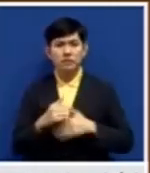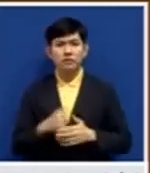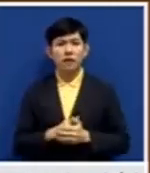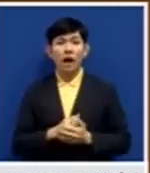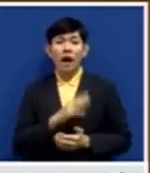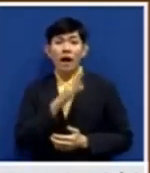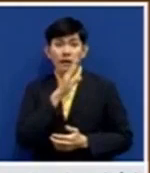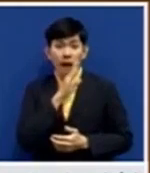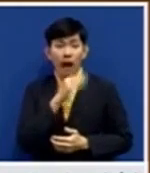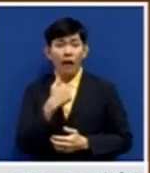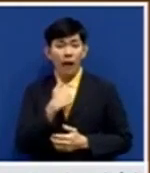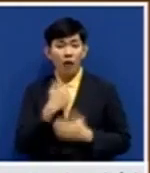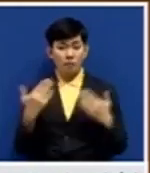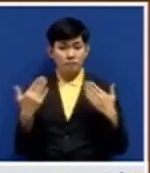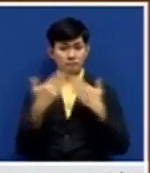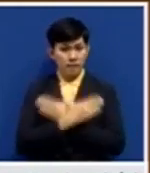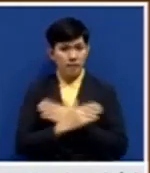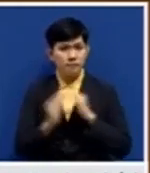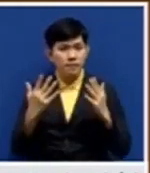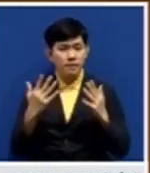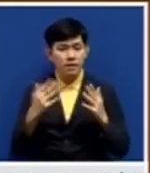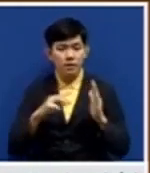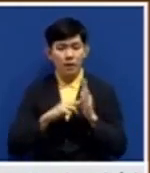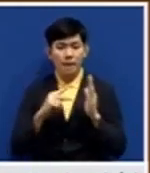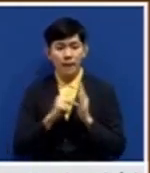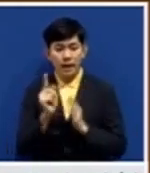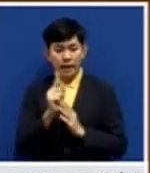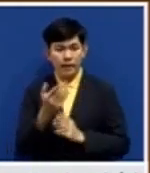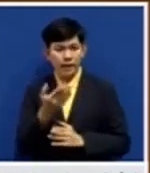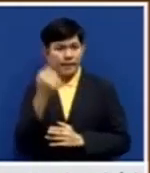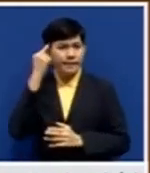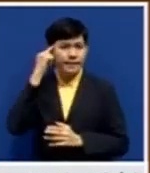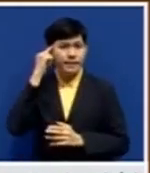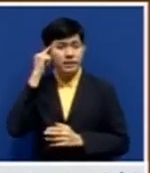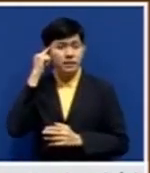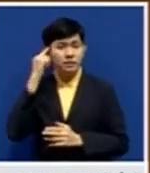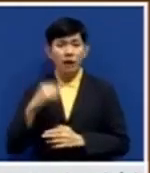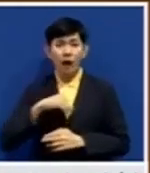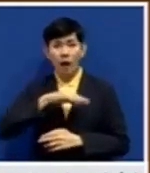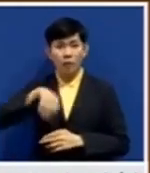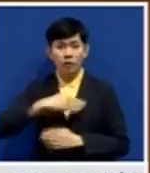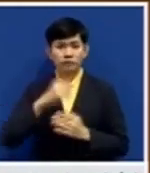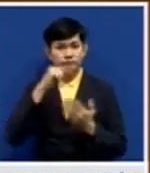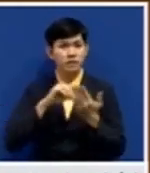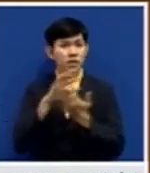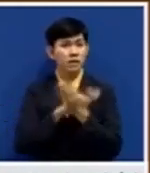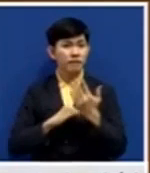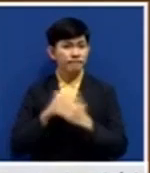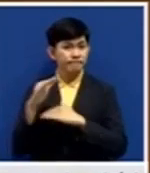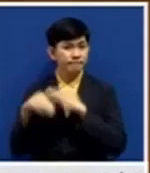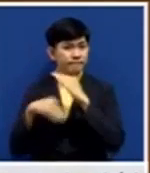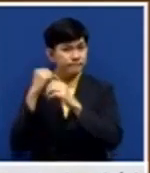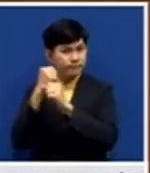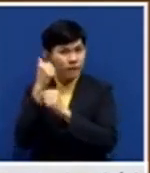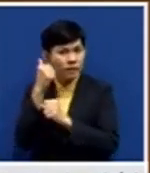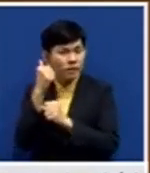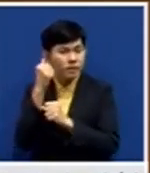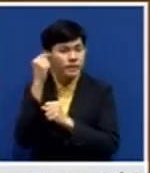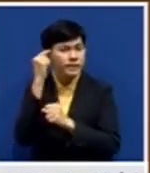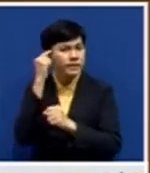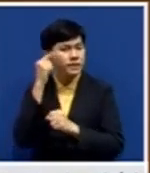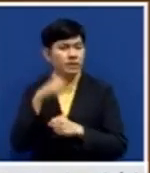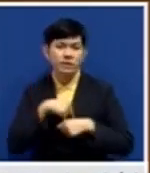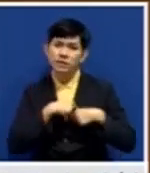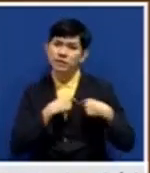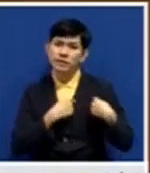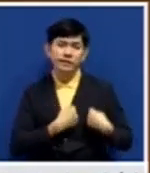แล้วถ้าเราไม่เปลี่ยนตามสิ่งเหล่านี้ให้ทันเนี่ยท่านคิดว่าเราอยู่ได้ไหมอันนี้เป็นเรื่องที่หนัก